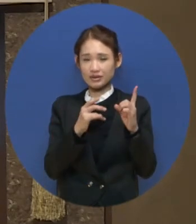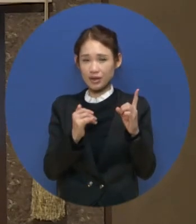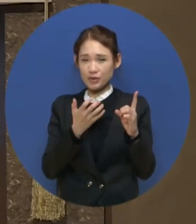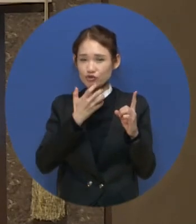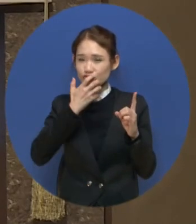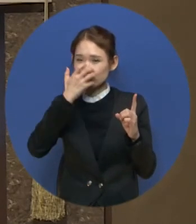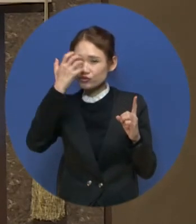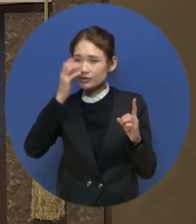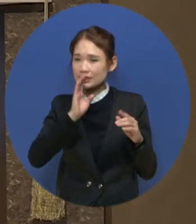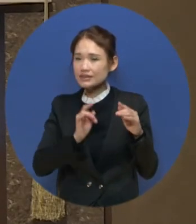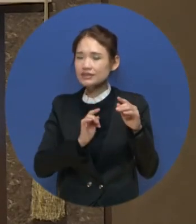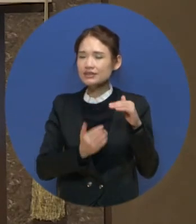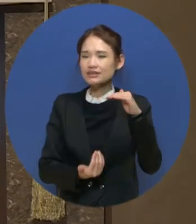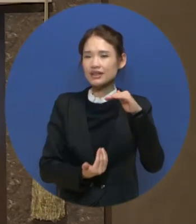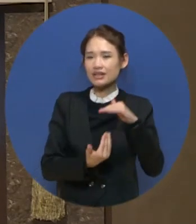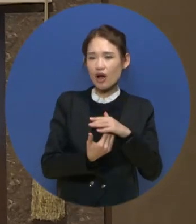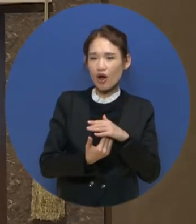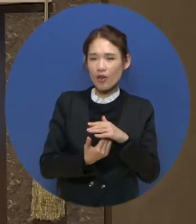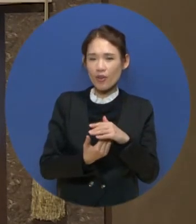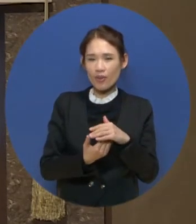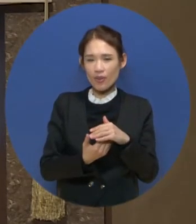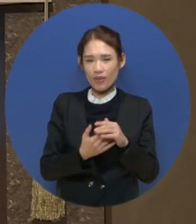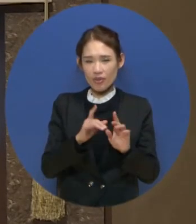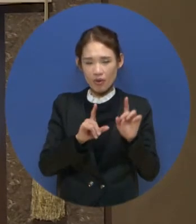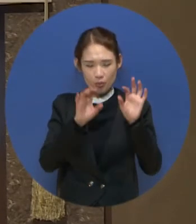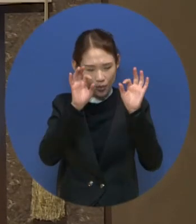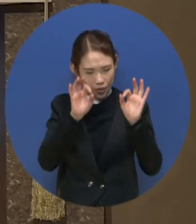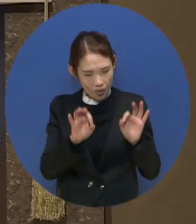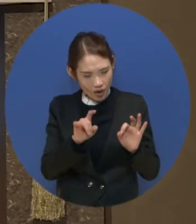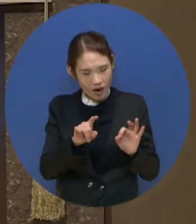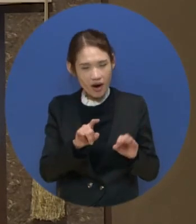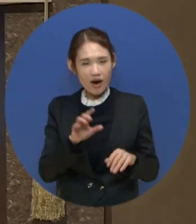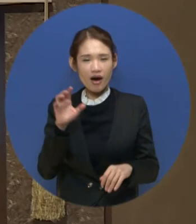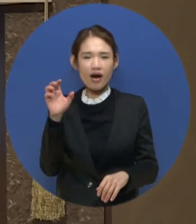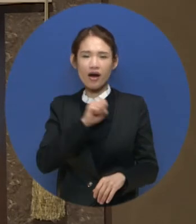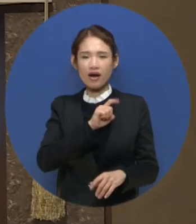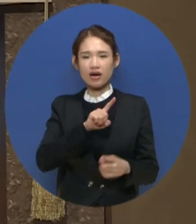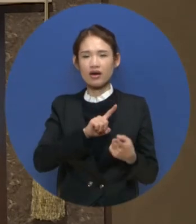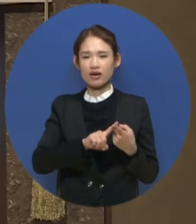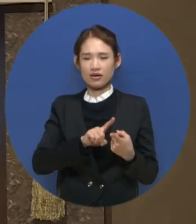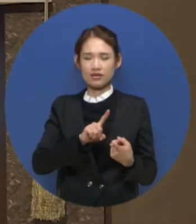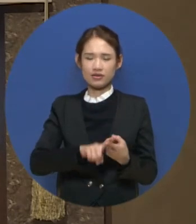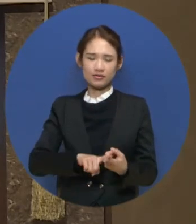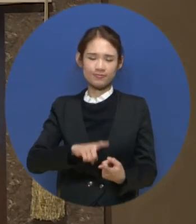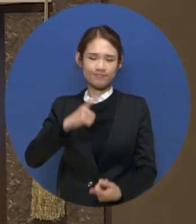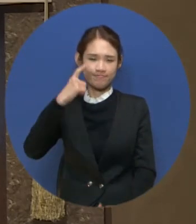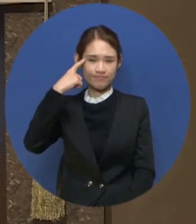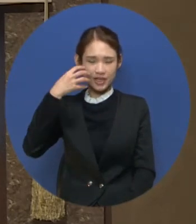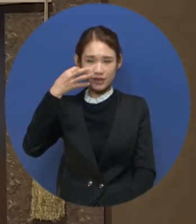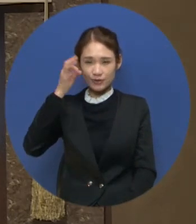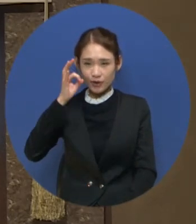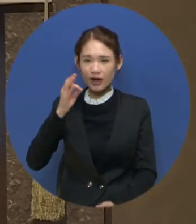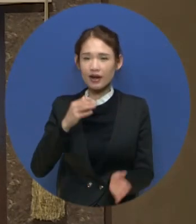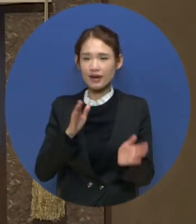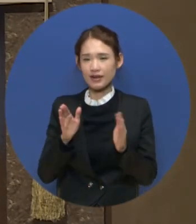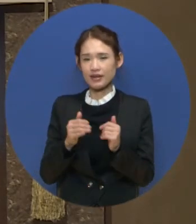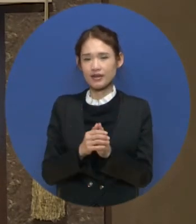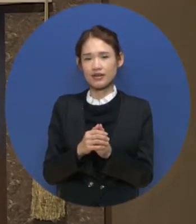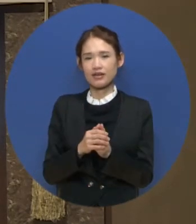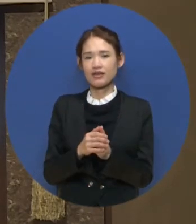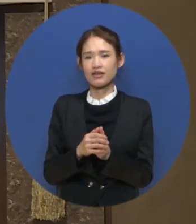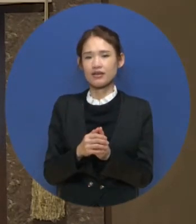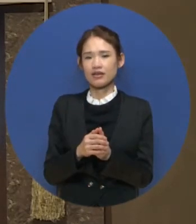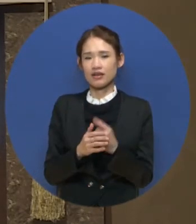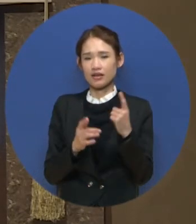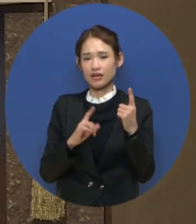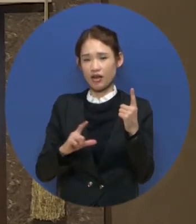꿈이 실현되는 걸 보면서, 저희가, 이러한 거를 하라고 여기에 있다는 생각을 좀 많이 가졌고요.